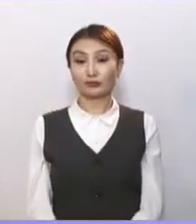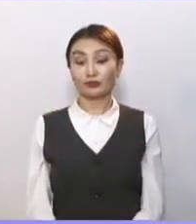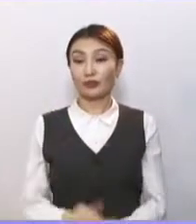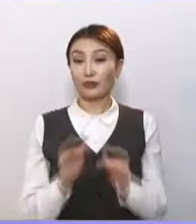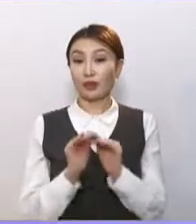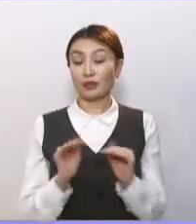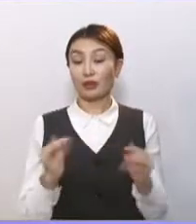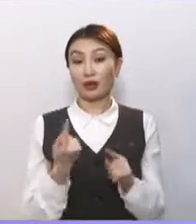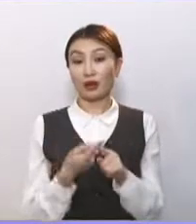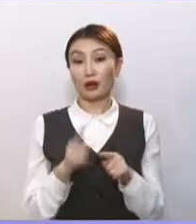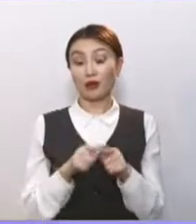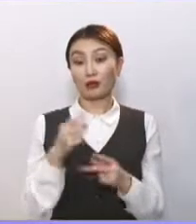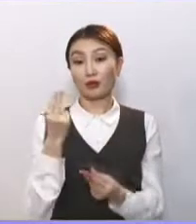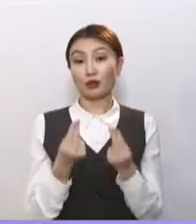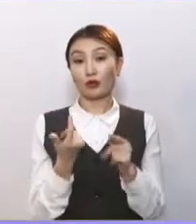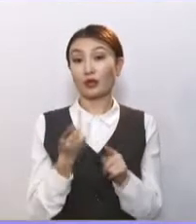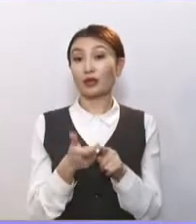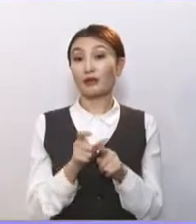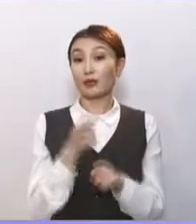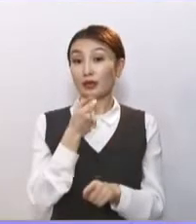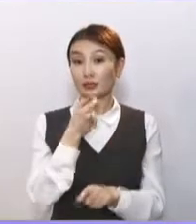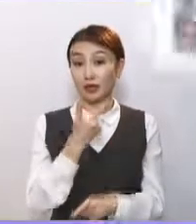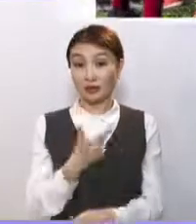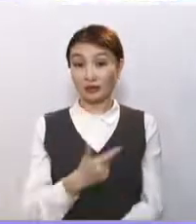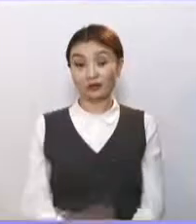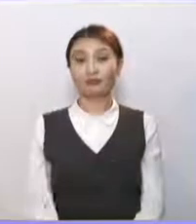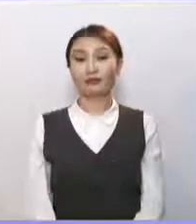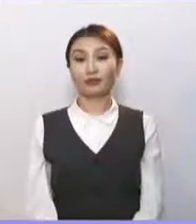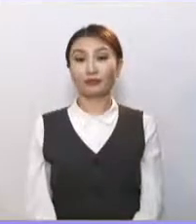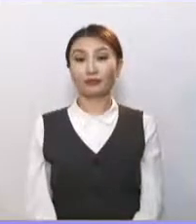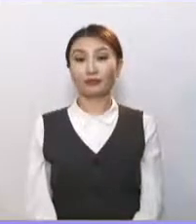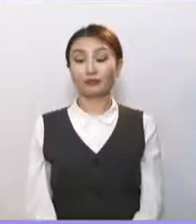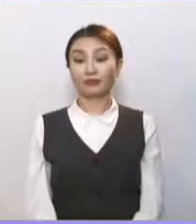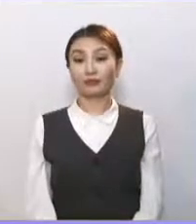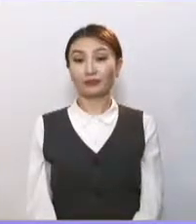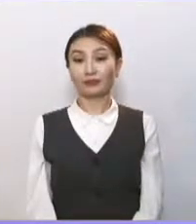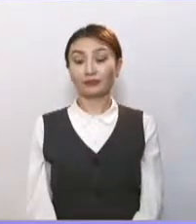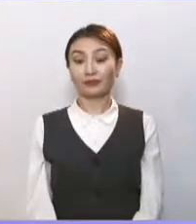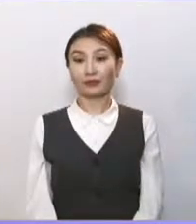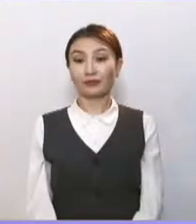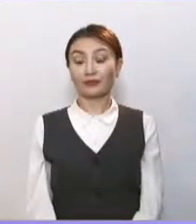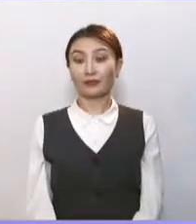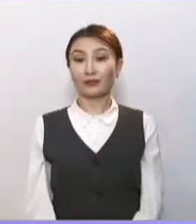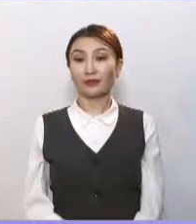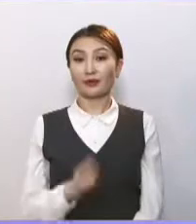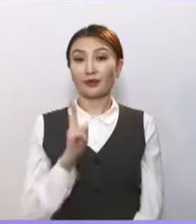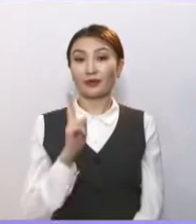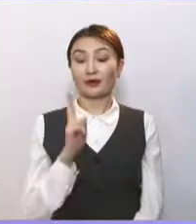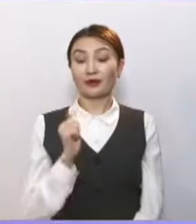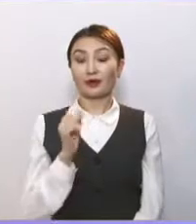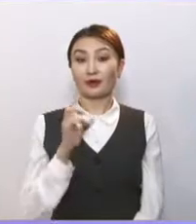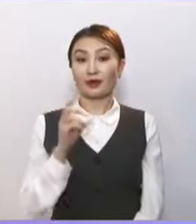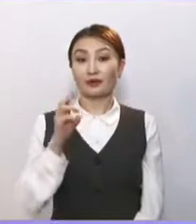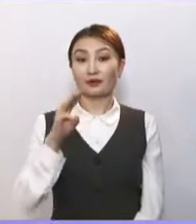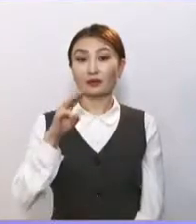Балдарга бул оюн абдан жагат. Kantalamay